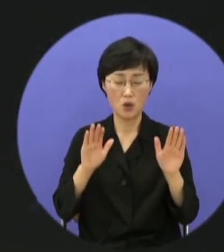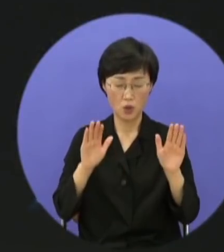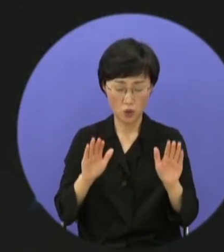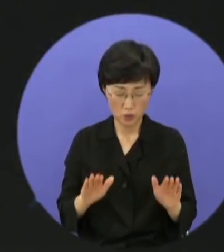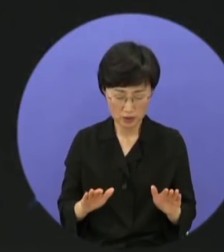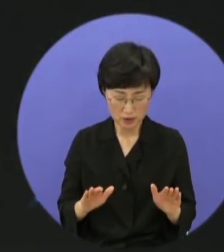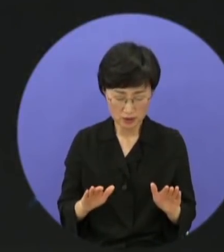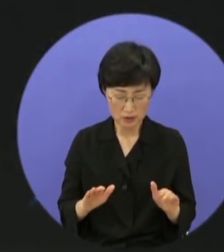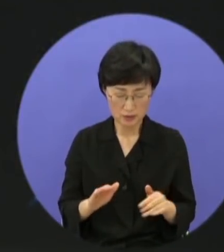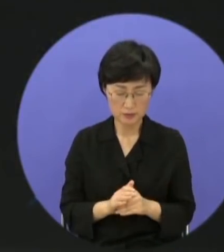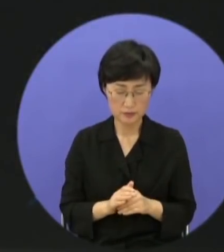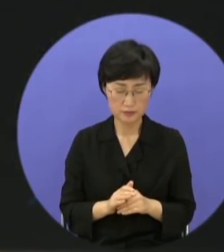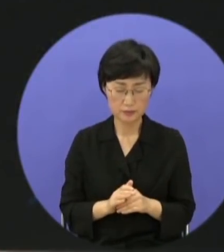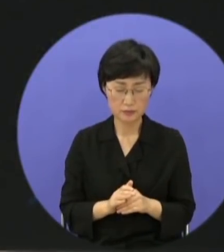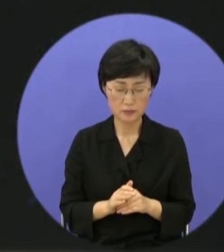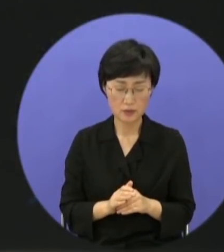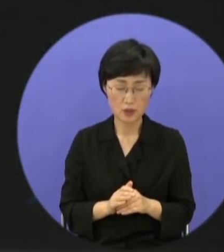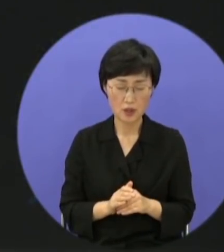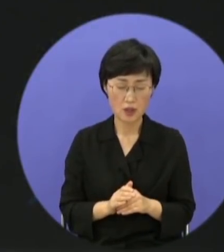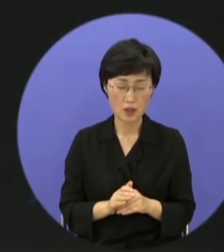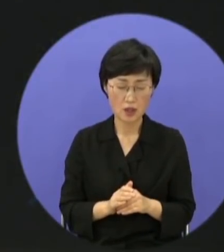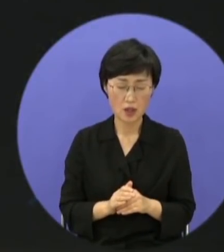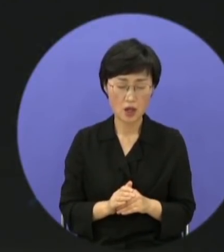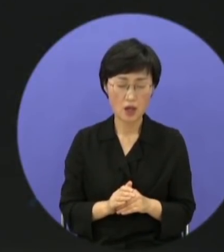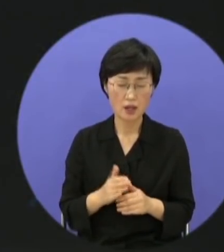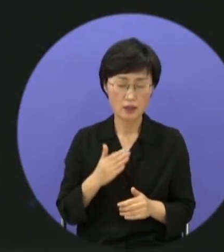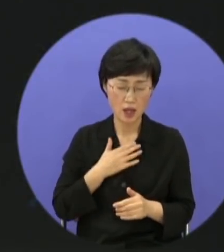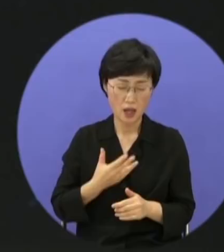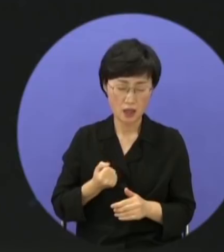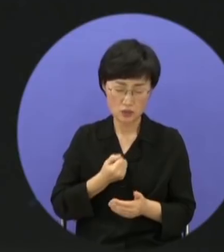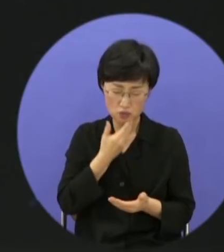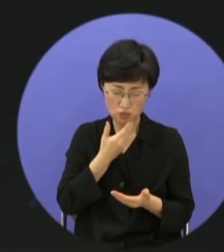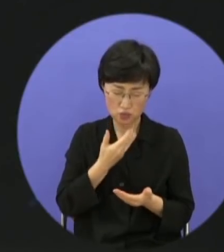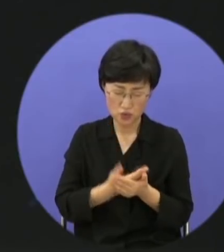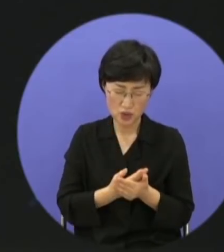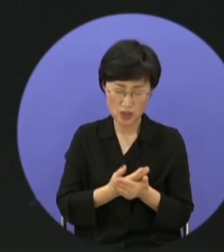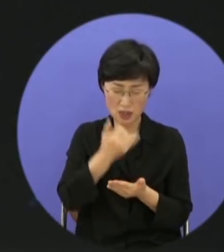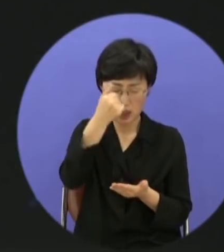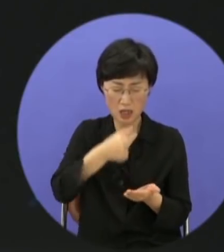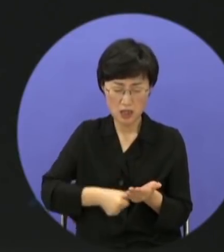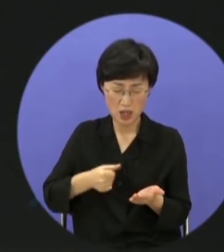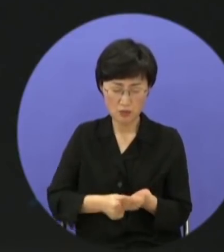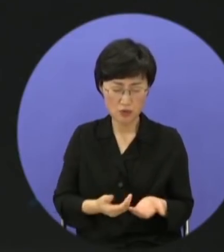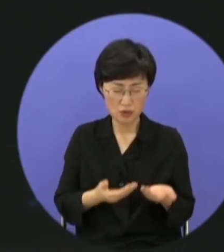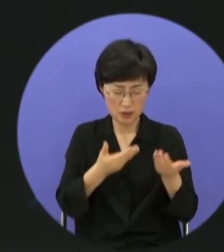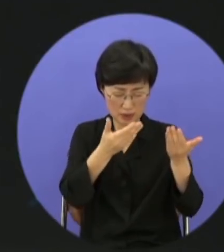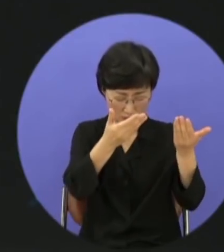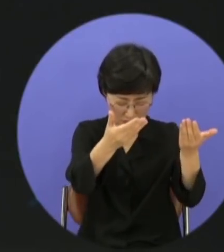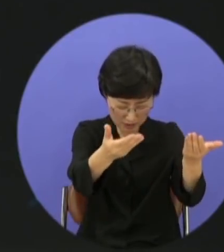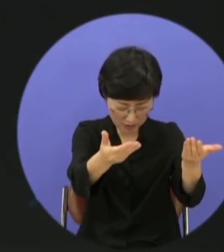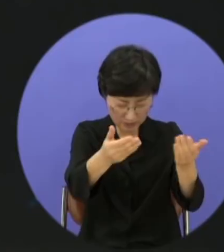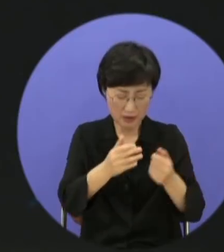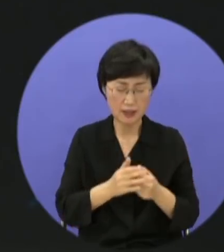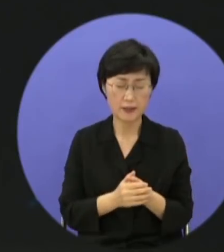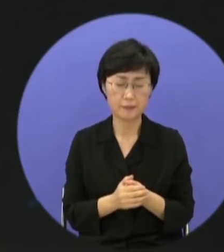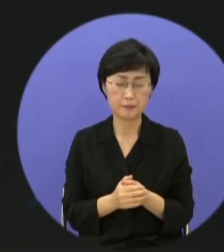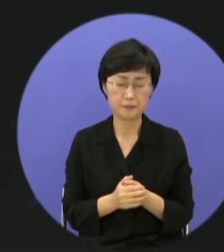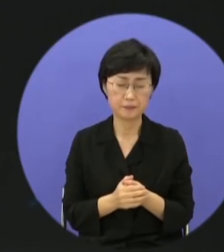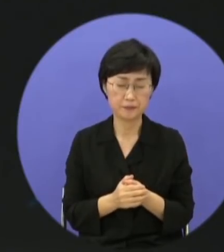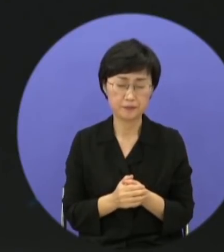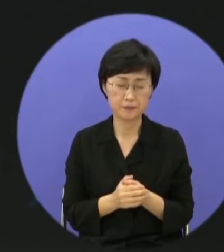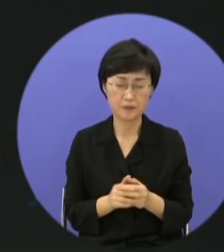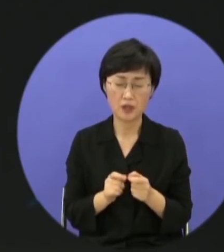황금 유향 모략을 주님께 드립니다. Lord, at this hour and at this time, we give you our gold, our myrrh, and our